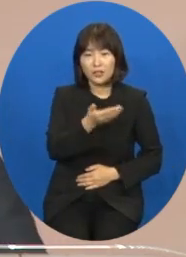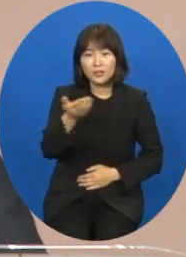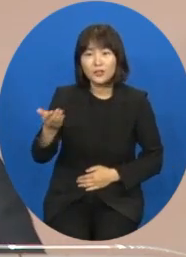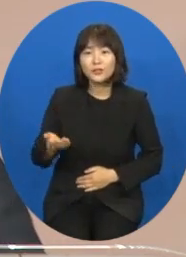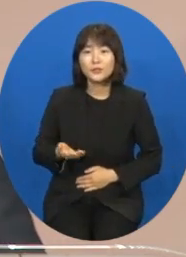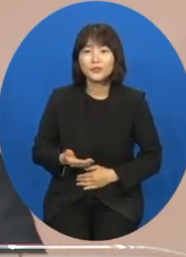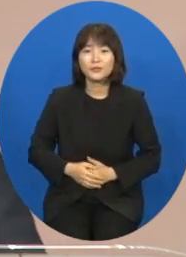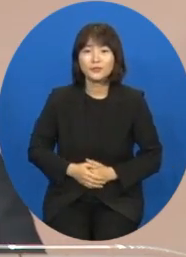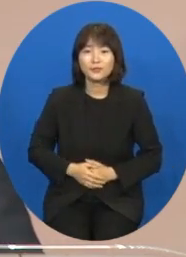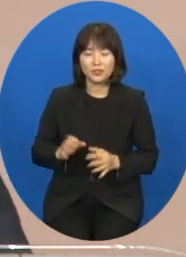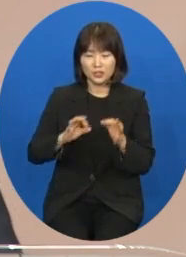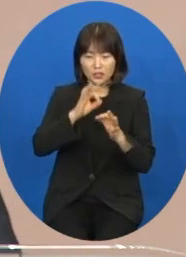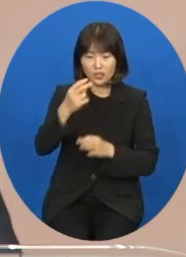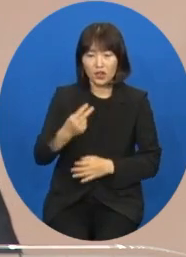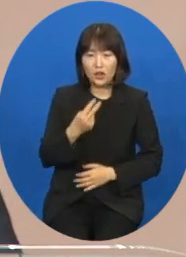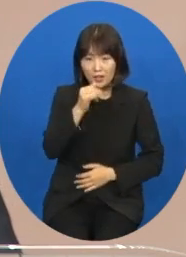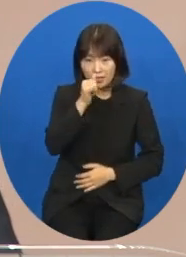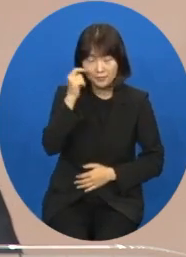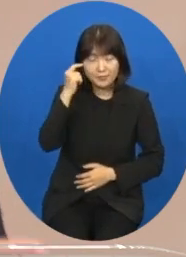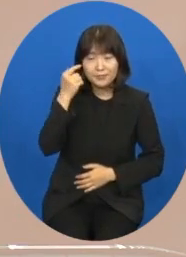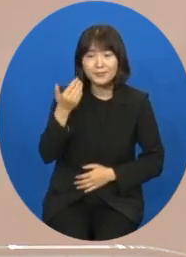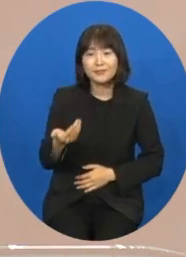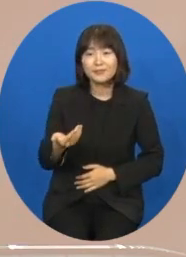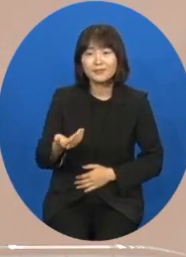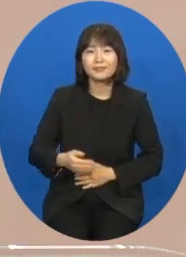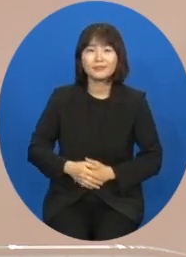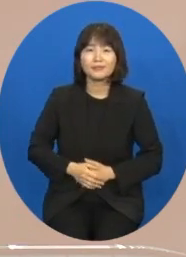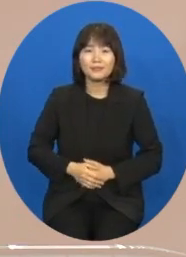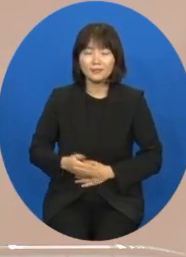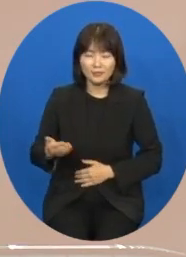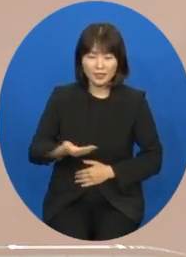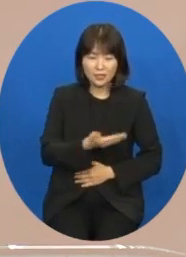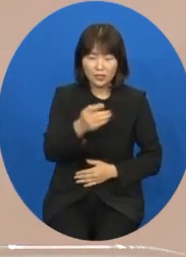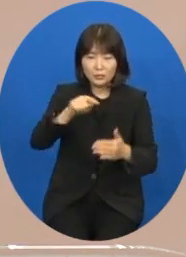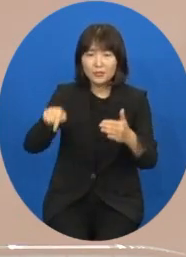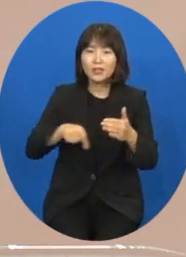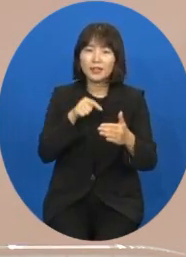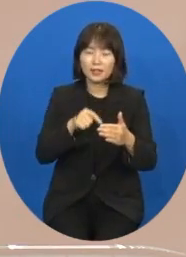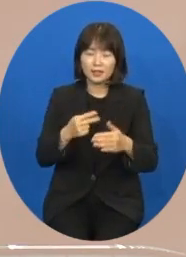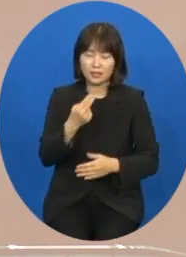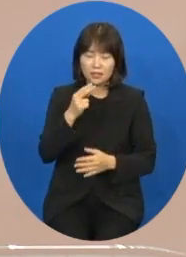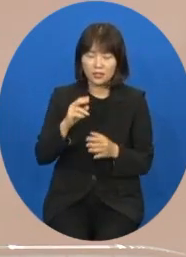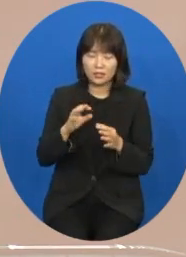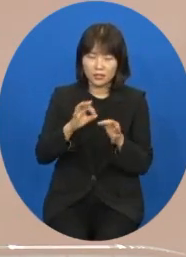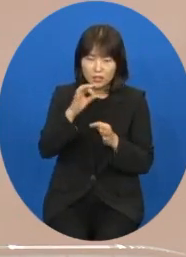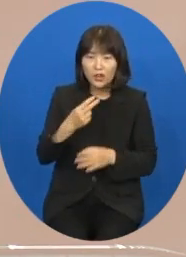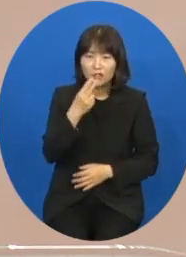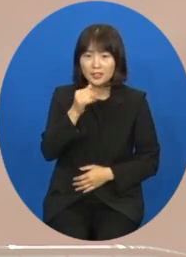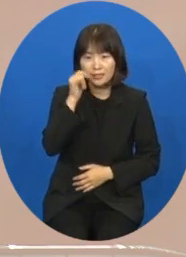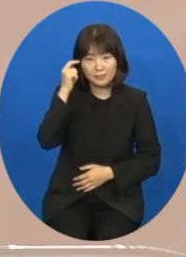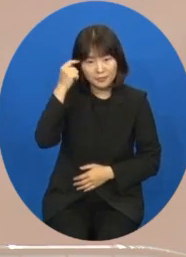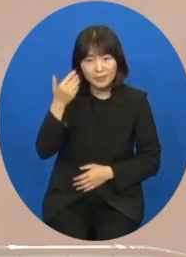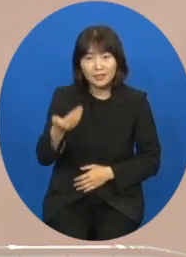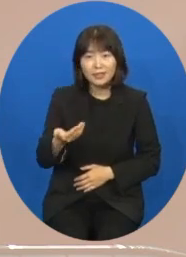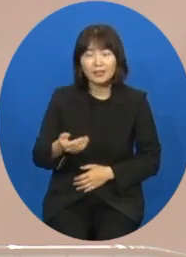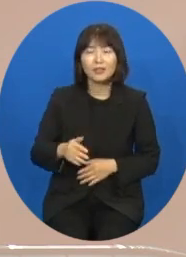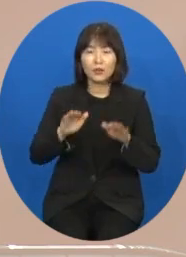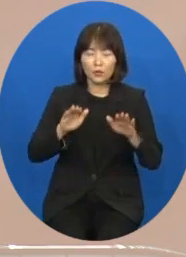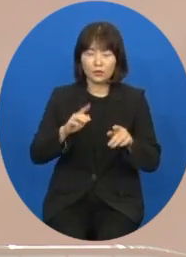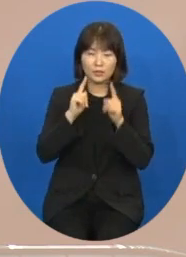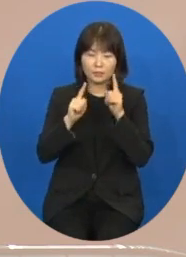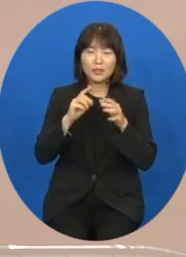여러분은 영생이 있는 사람입니까? 여러분 안에는 영생이 있습니까? 오늘 말씀을